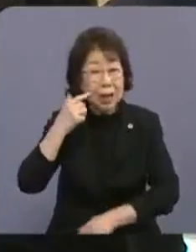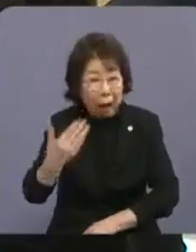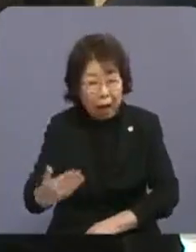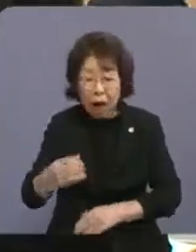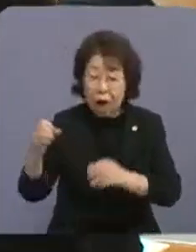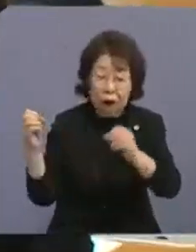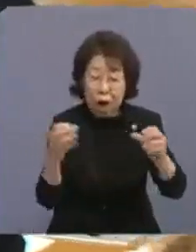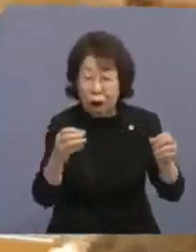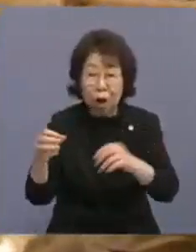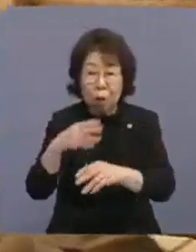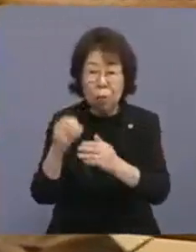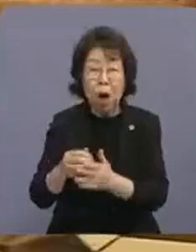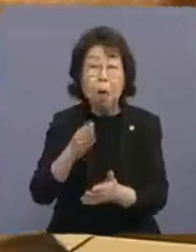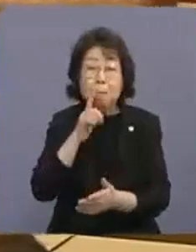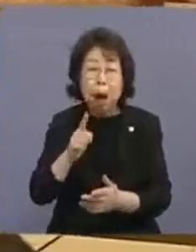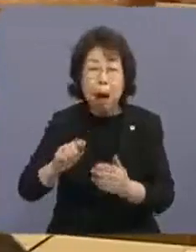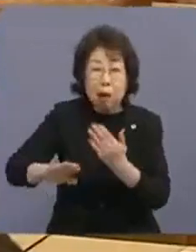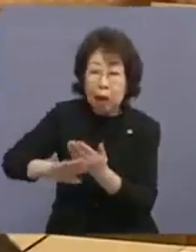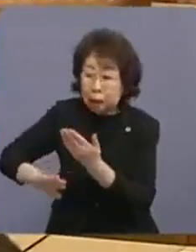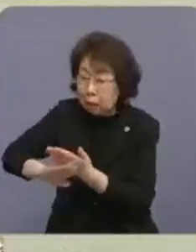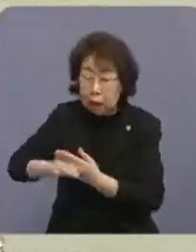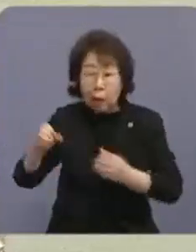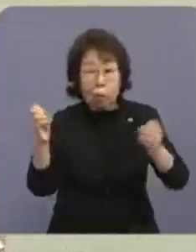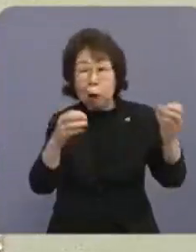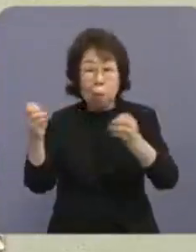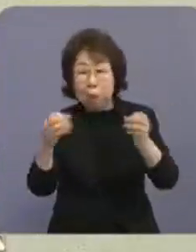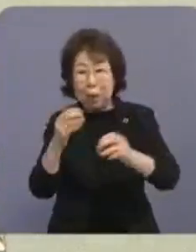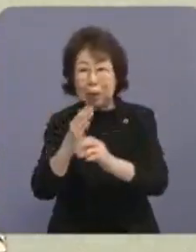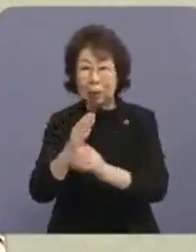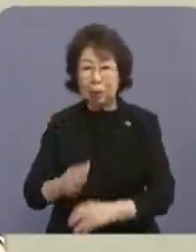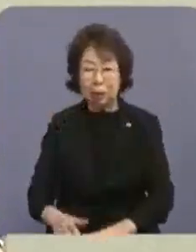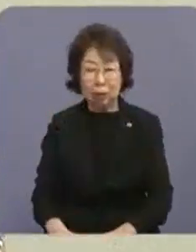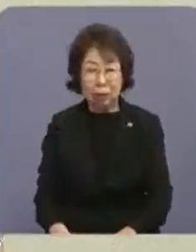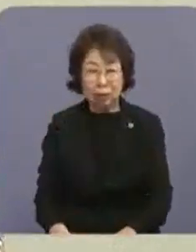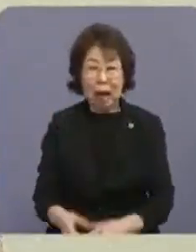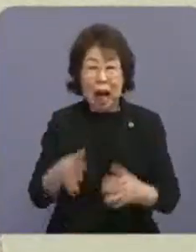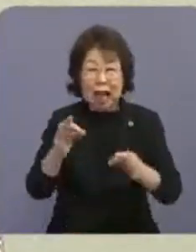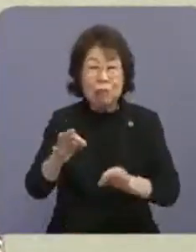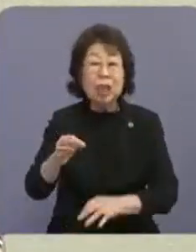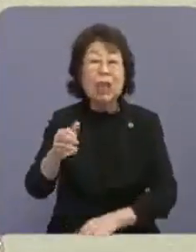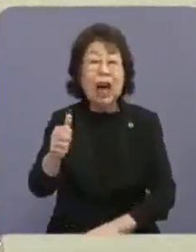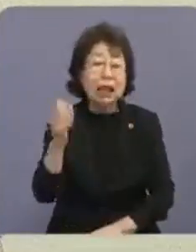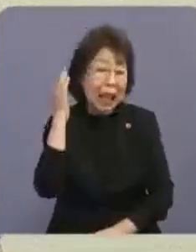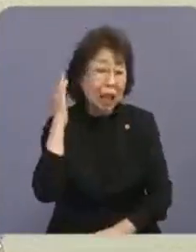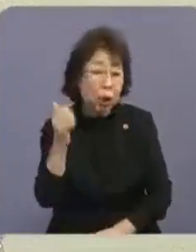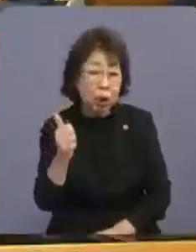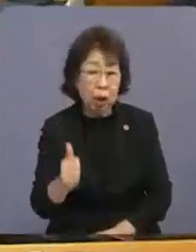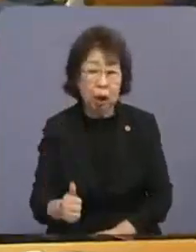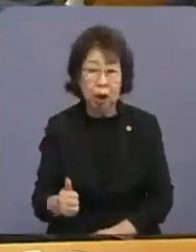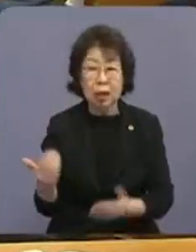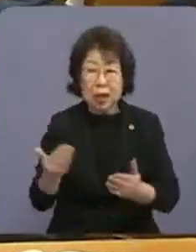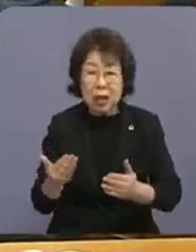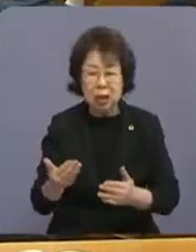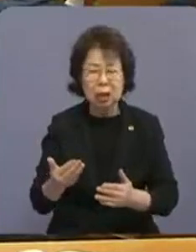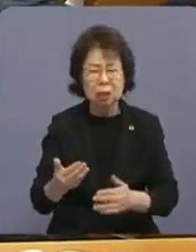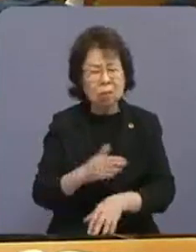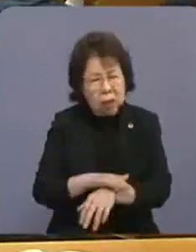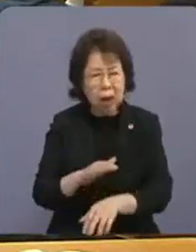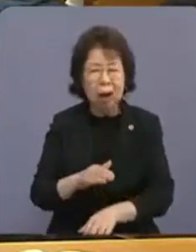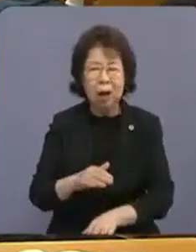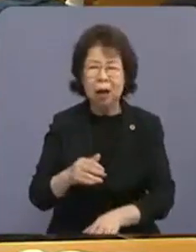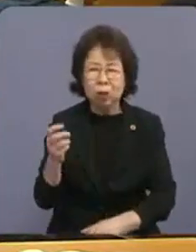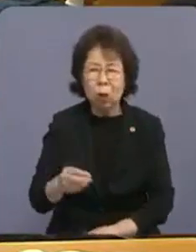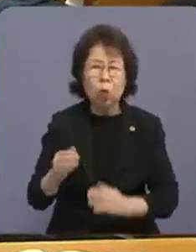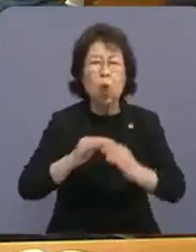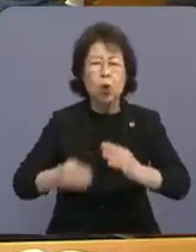토론 참가자들의 의견이 엇갈렸습니다. 먼저 김영삼 전 대통령이 금융실명제 시행과